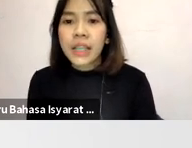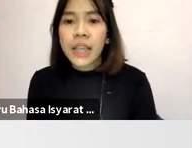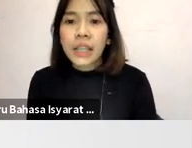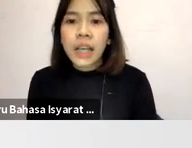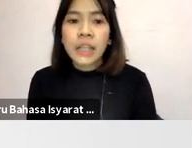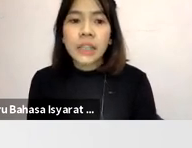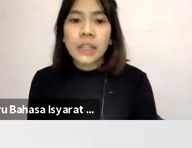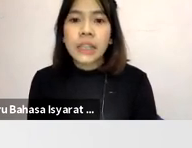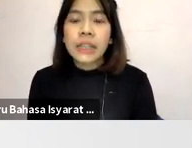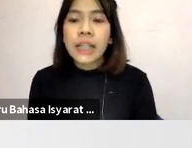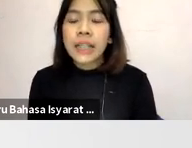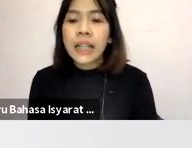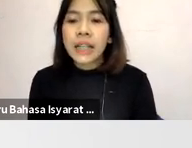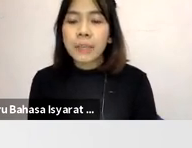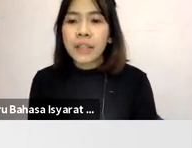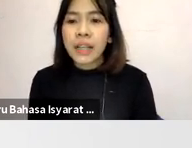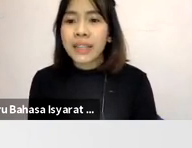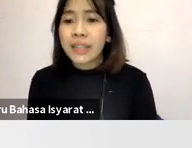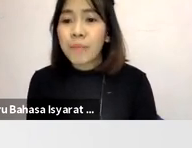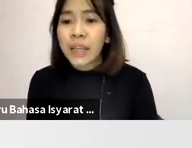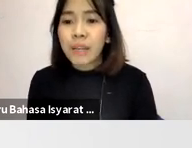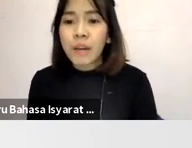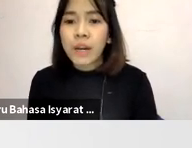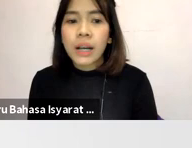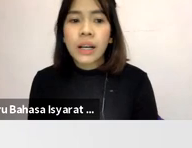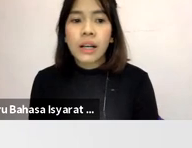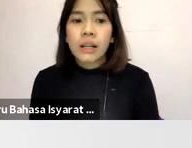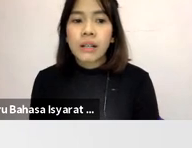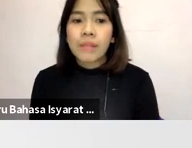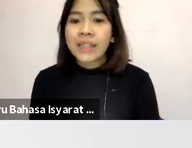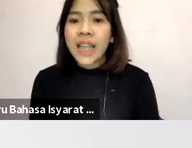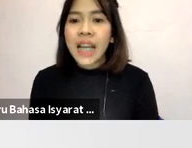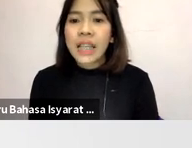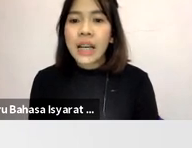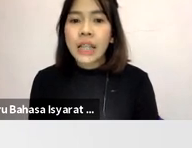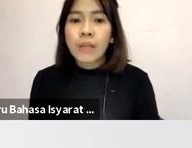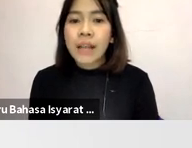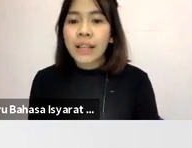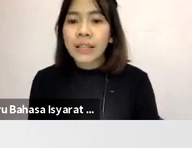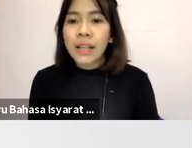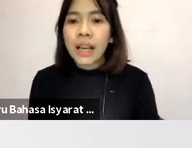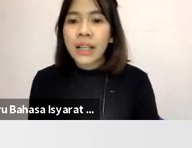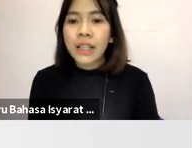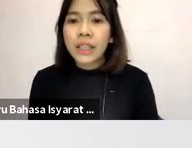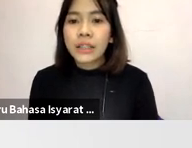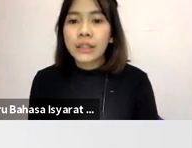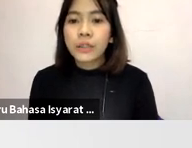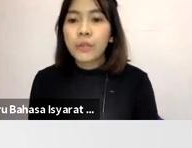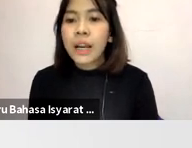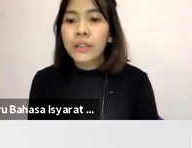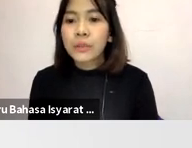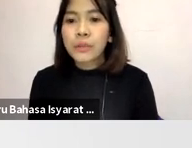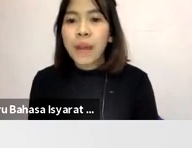kegiatan-kegiatan jadi tadi yang seperti yang saya sampaikan bahwa masih adanya keterbatasan dari